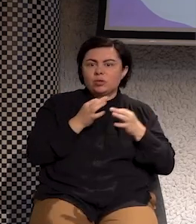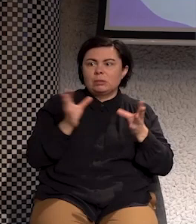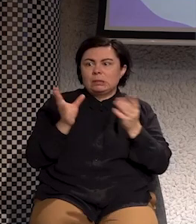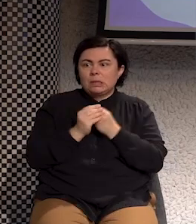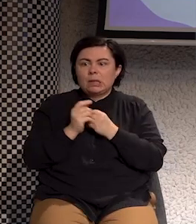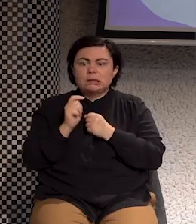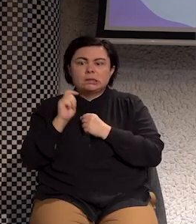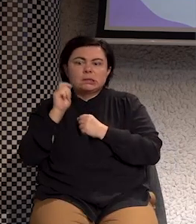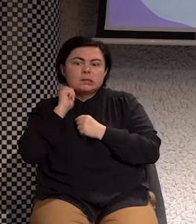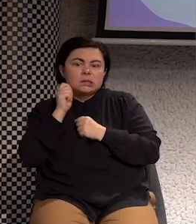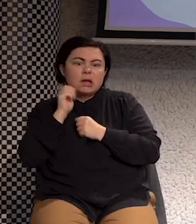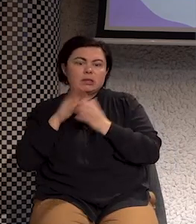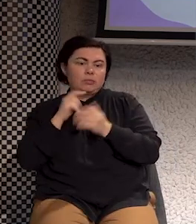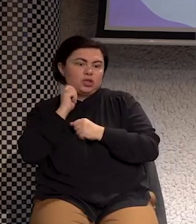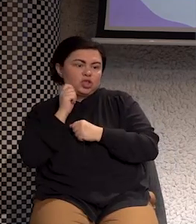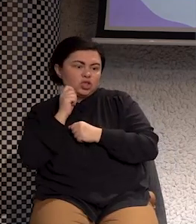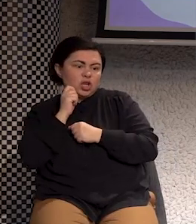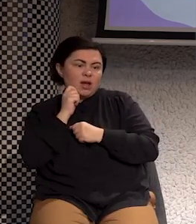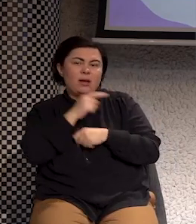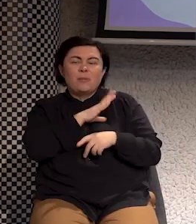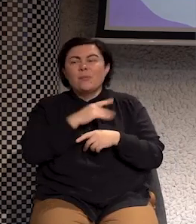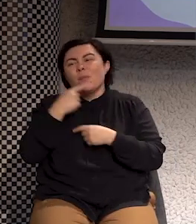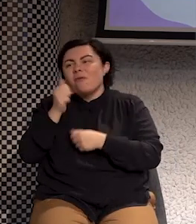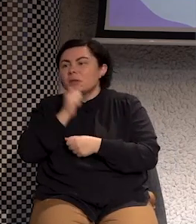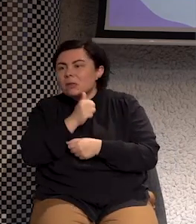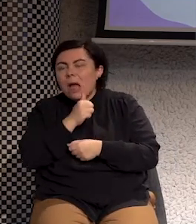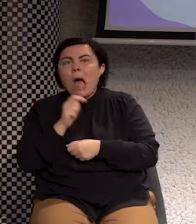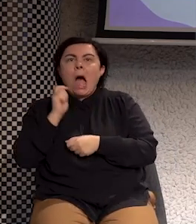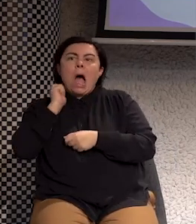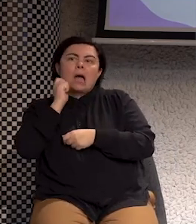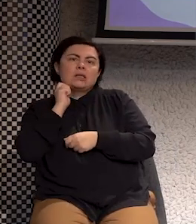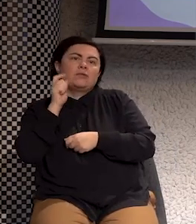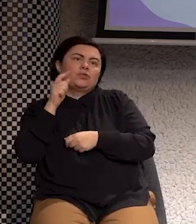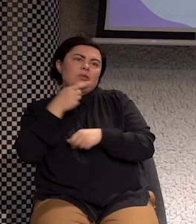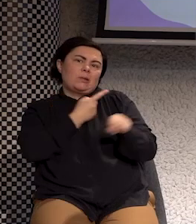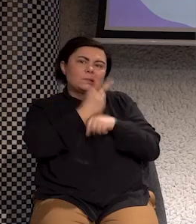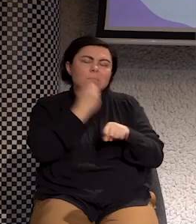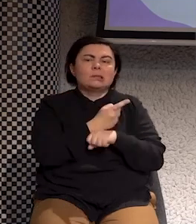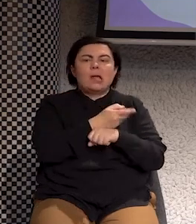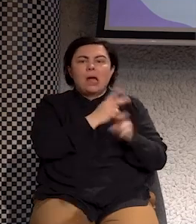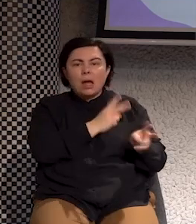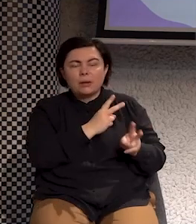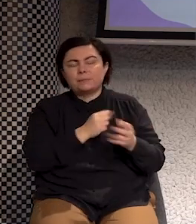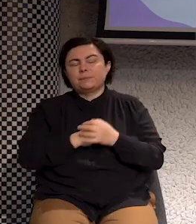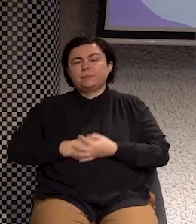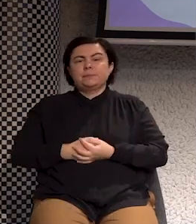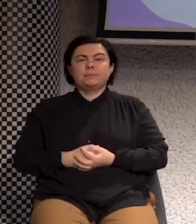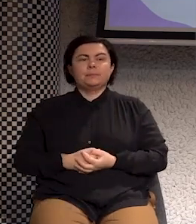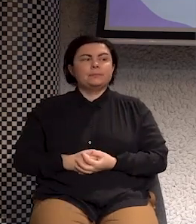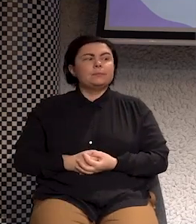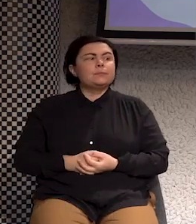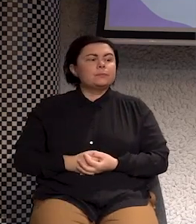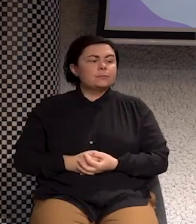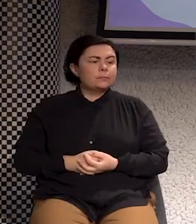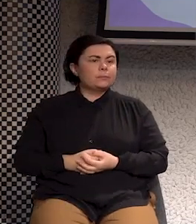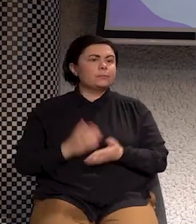dziewczyny na przykład wyciągnęły to, że kiedyś się im zwierzył i tak dalej. Więc jakieś takie dwie spójności widzę.